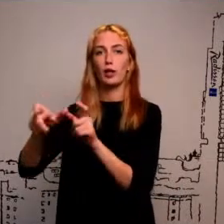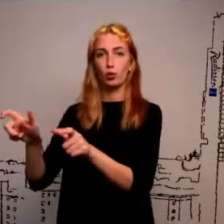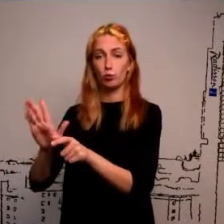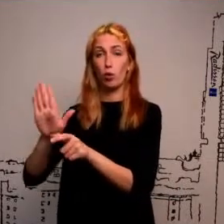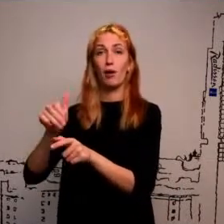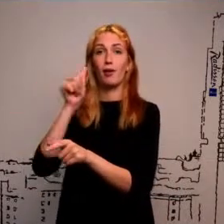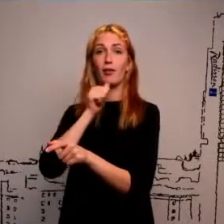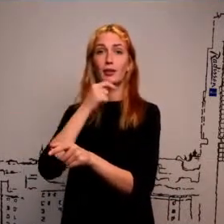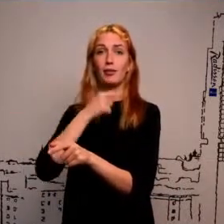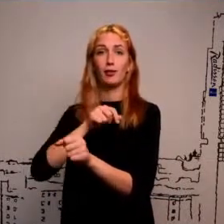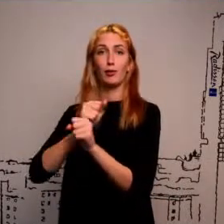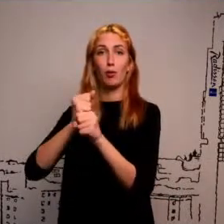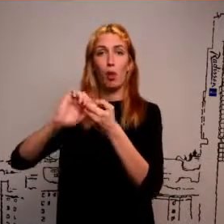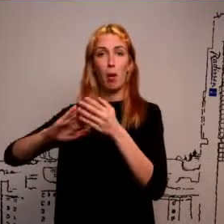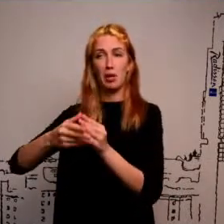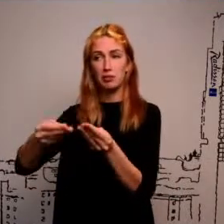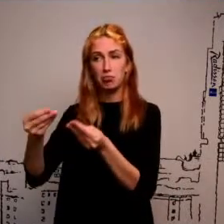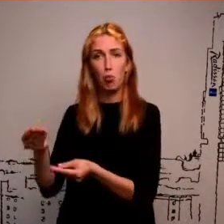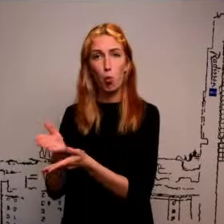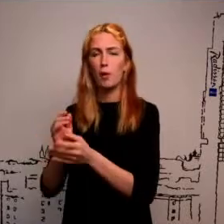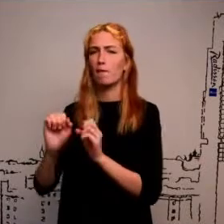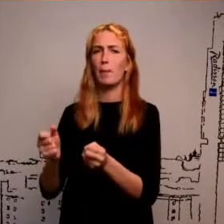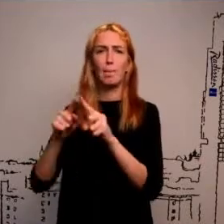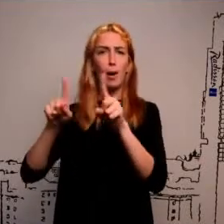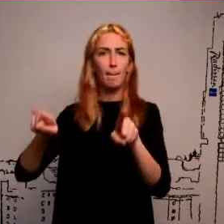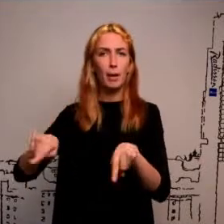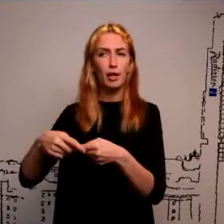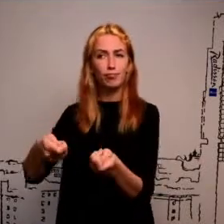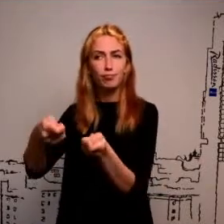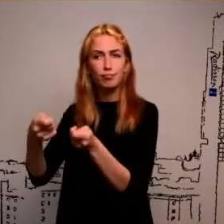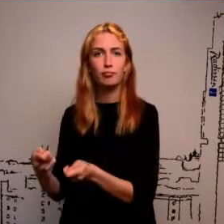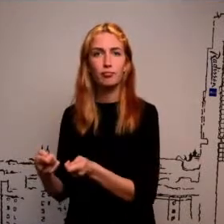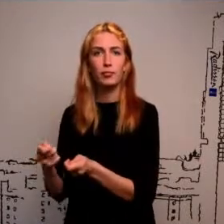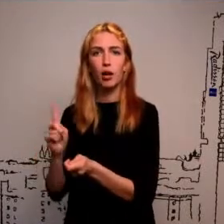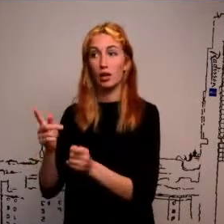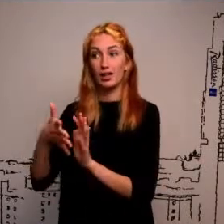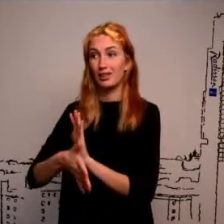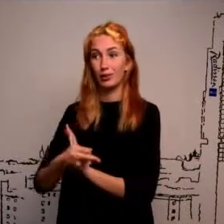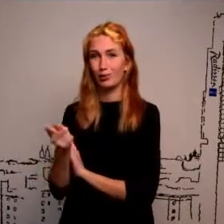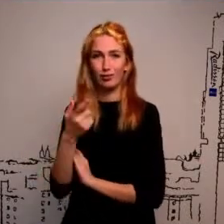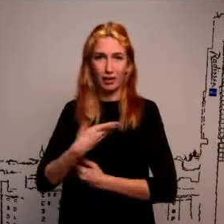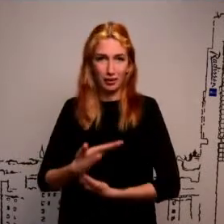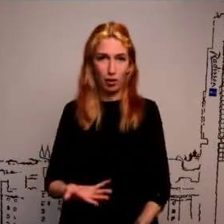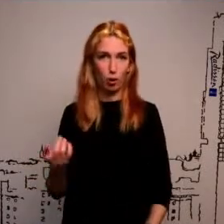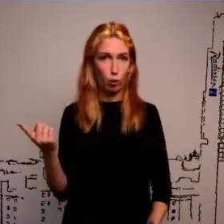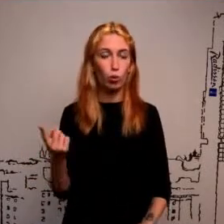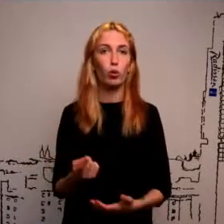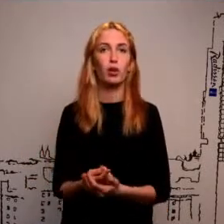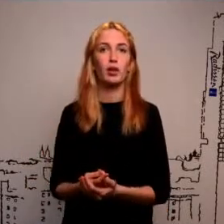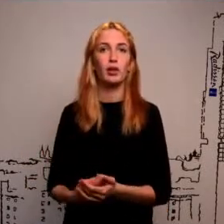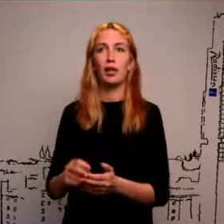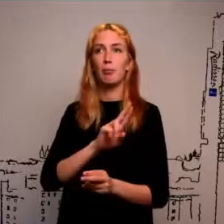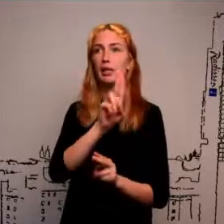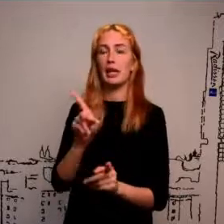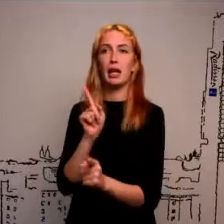eestikeelne tööleping või siis mingisugune paper, mille sisust nad tegelikult ei aru ei saa ja tõlkinud seda ei